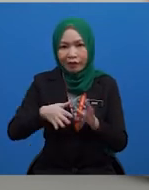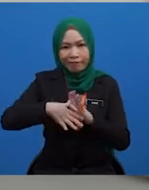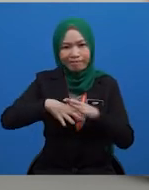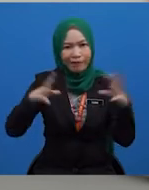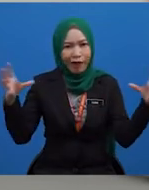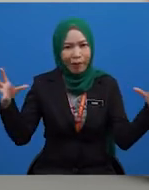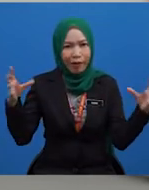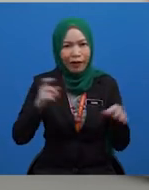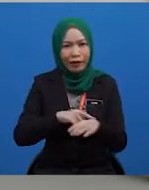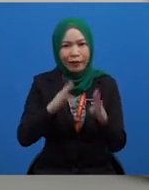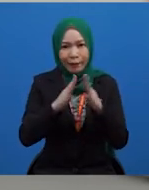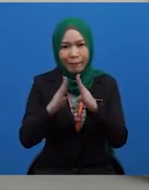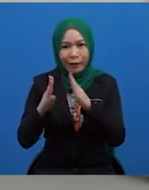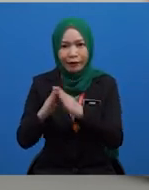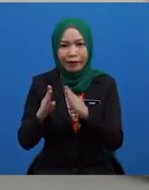bandar.